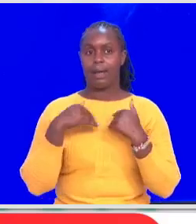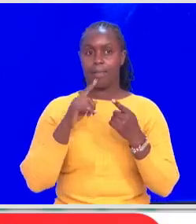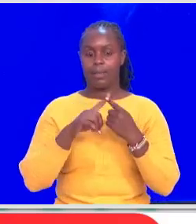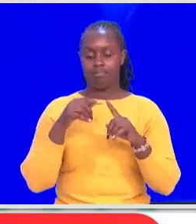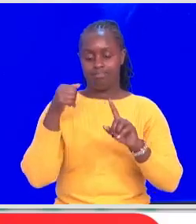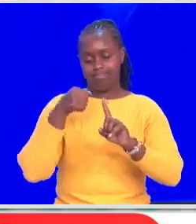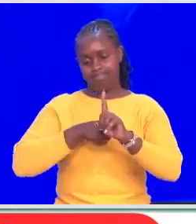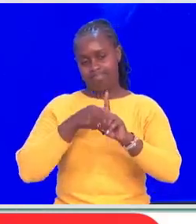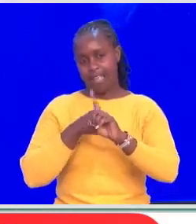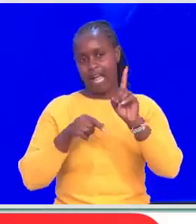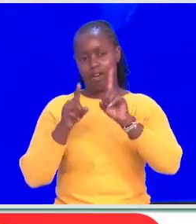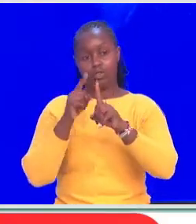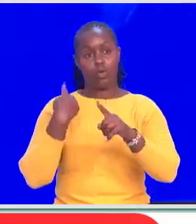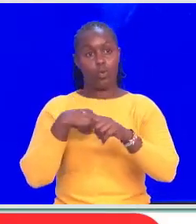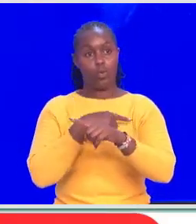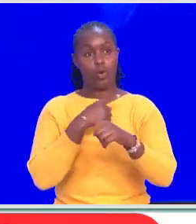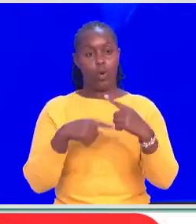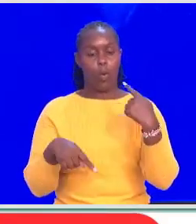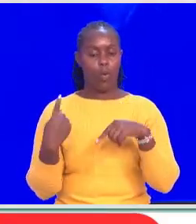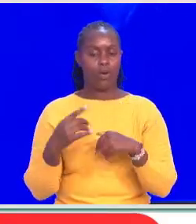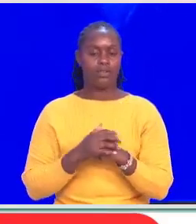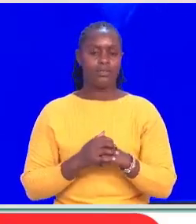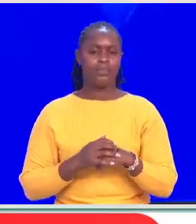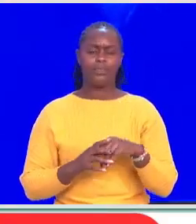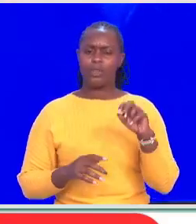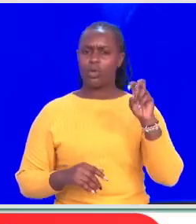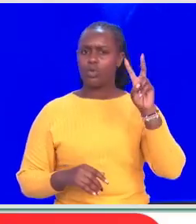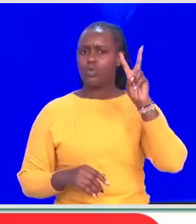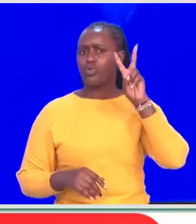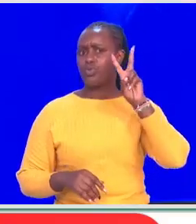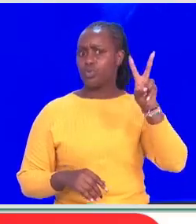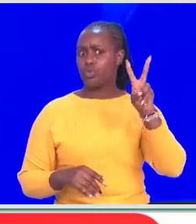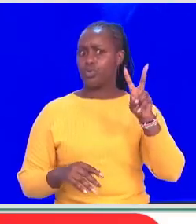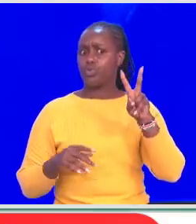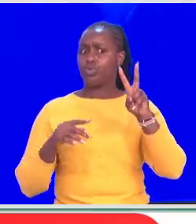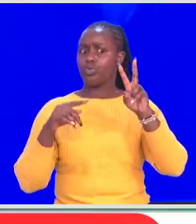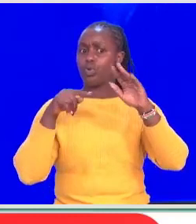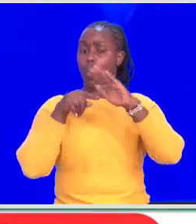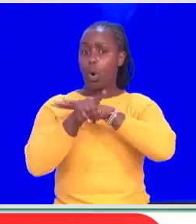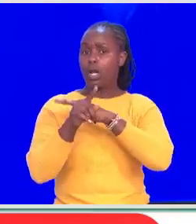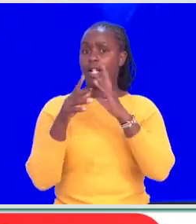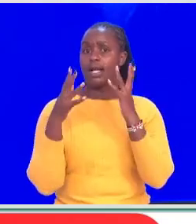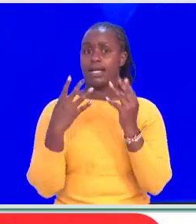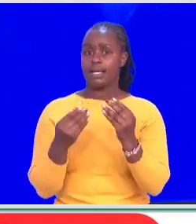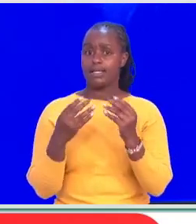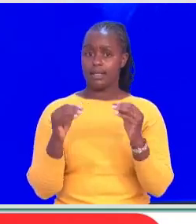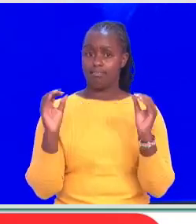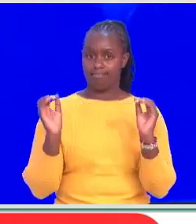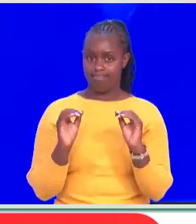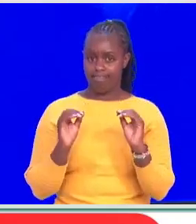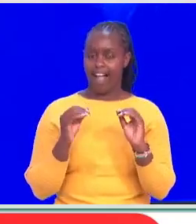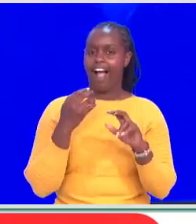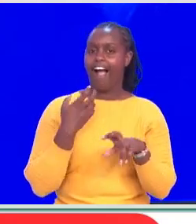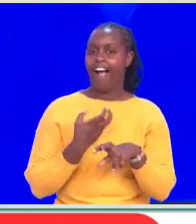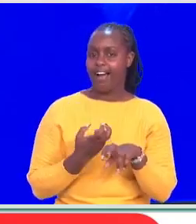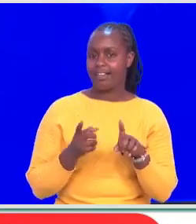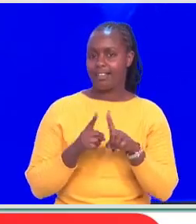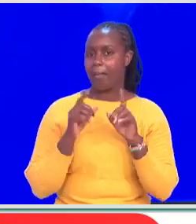na tukapata kitu. Kufunga bao mbili haijakuwa rahisi. Haijakuwa pia ngumu. Juu